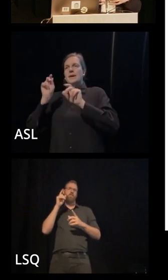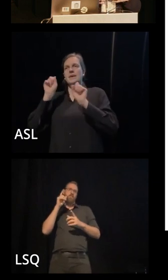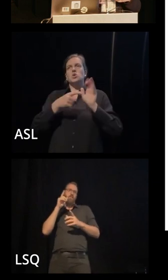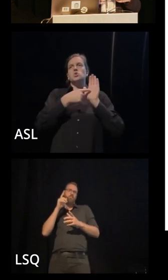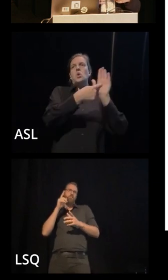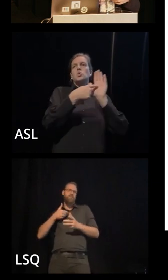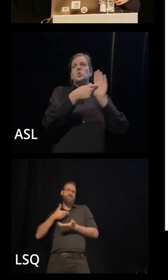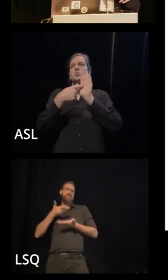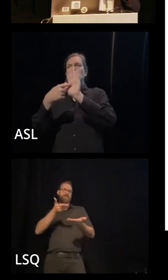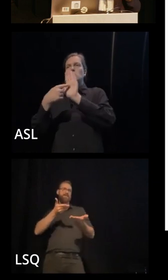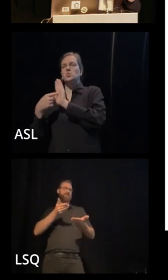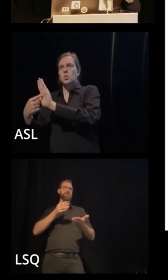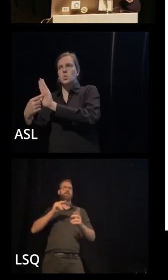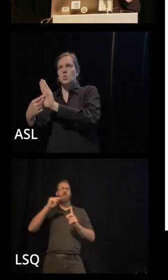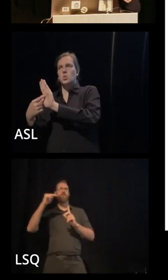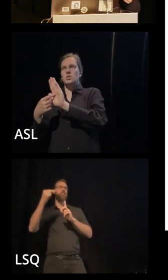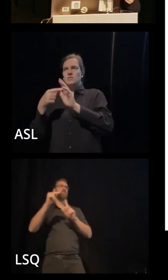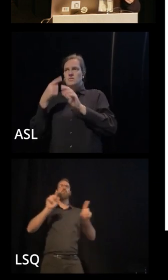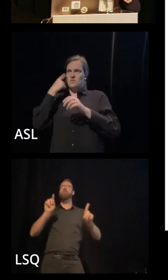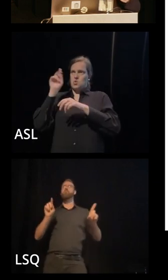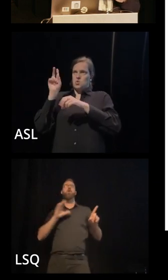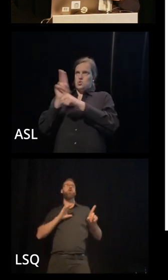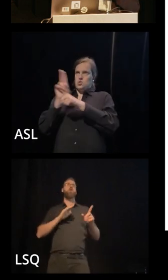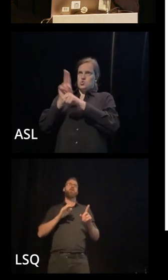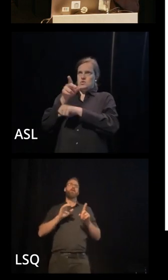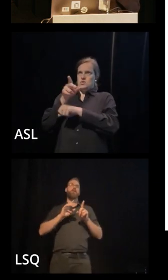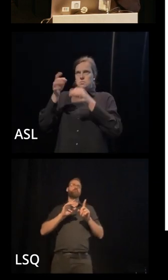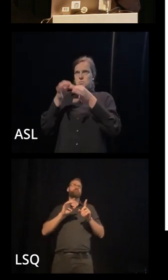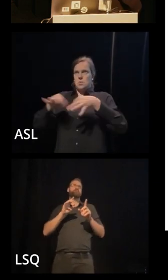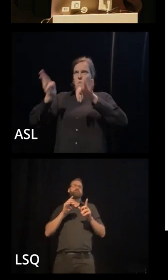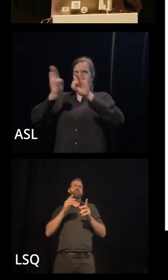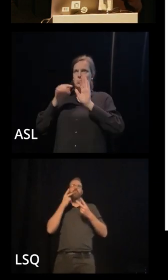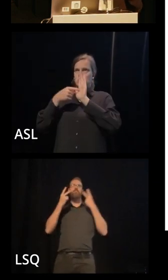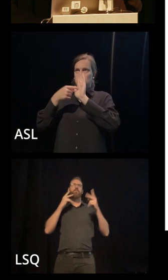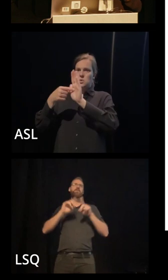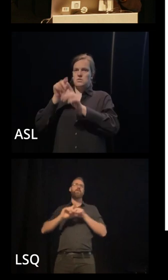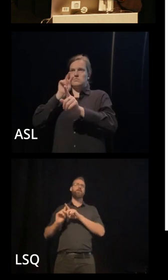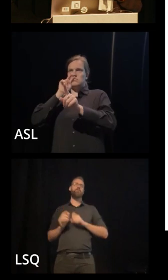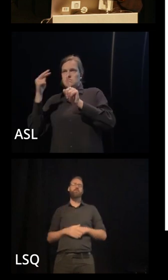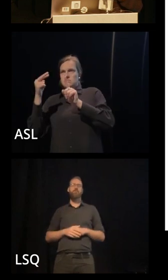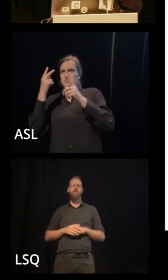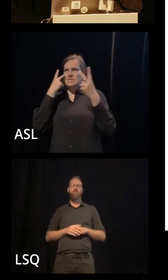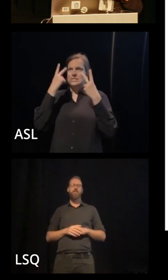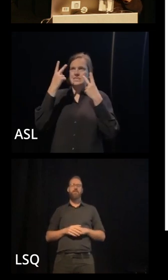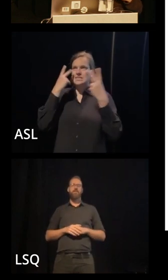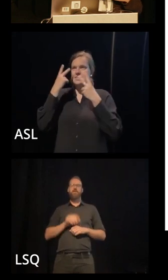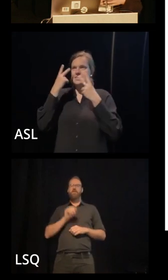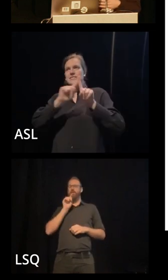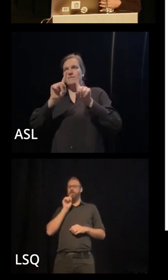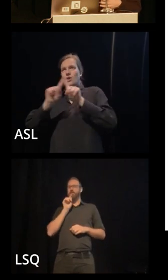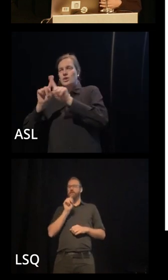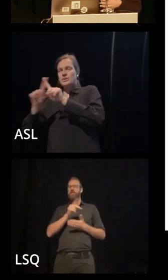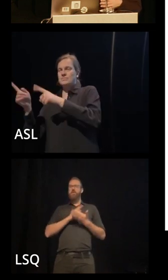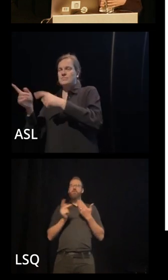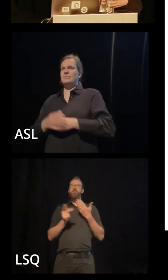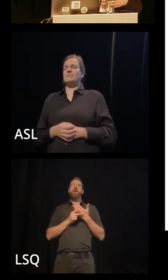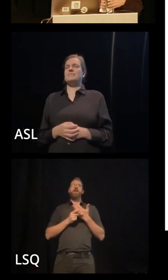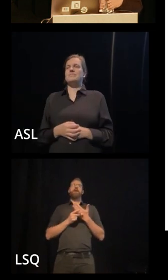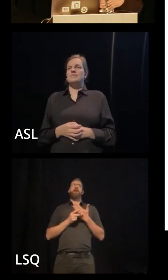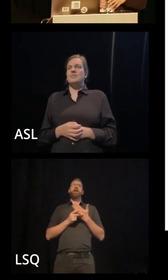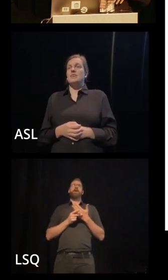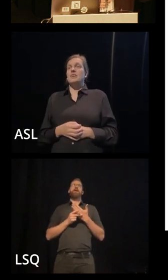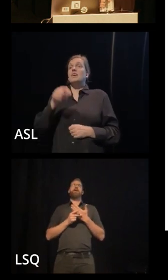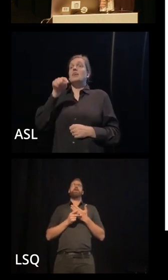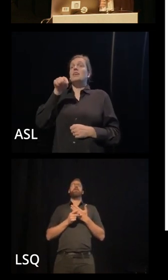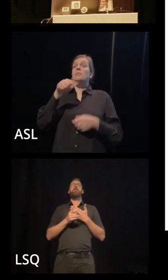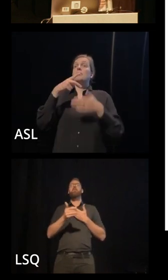qui m'a inspiré le concept. Et je tiens à préciser également que ce projet-là n'est pas pensé pour